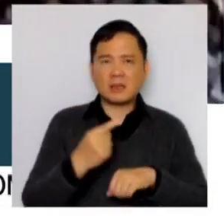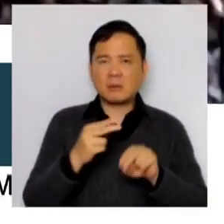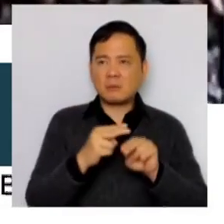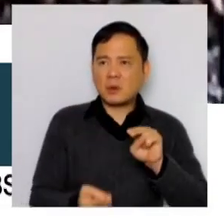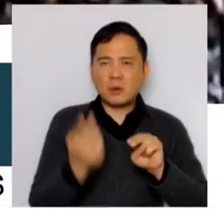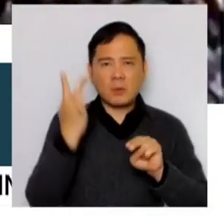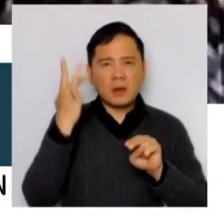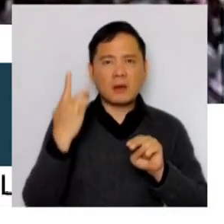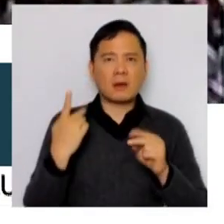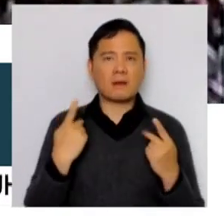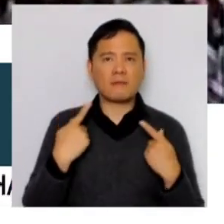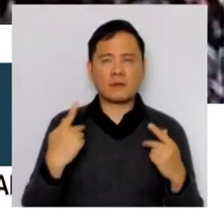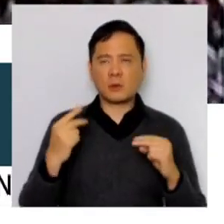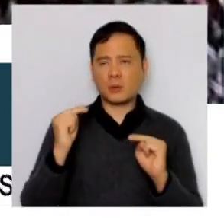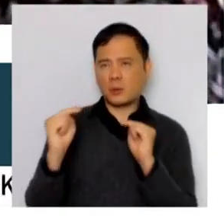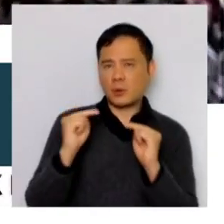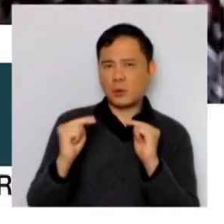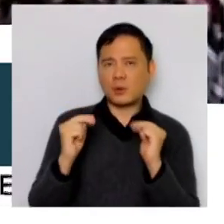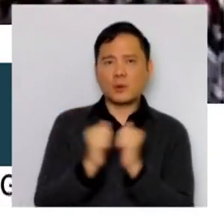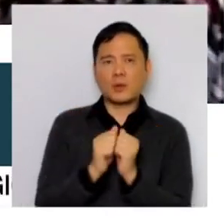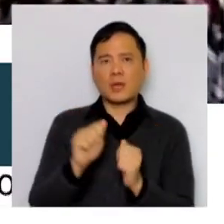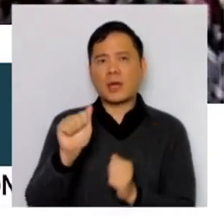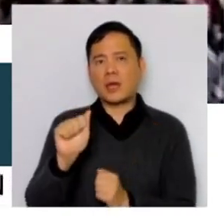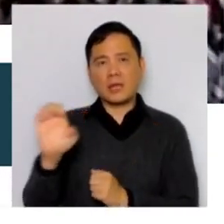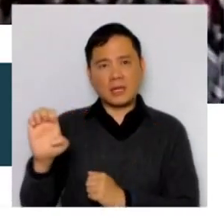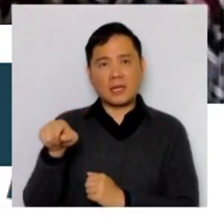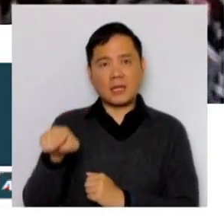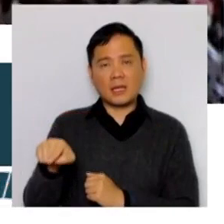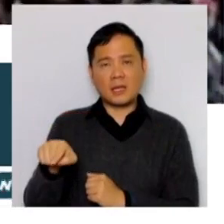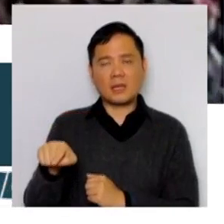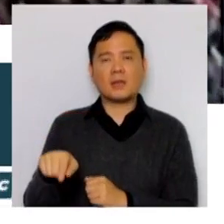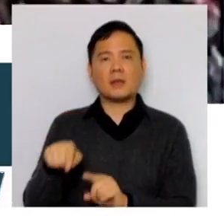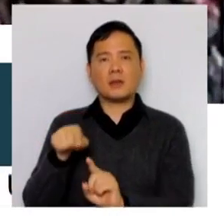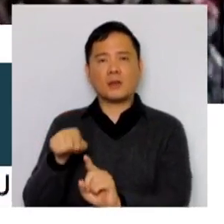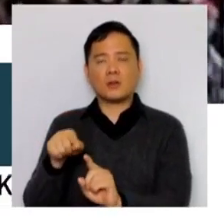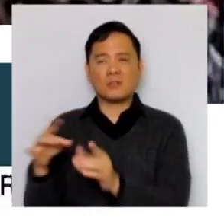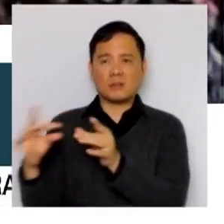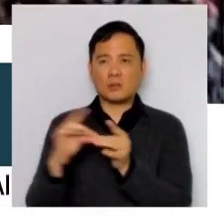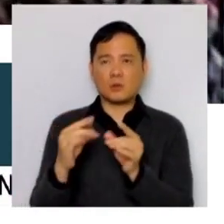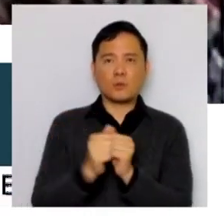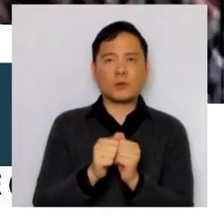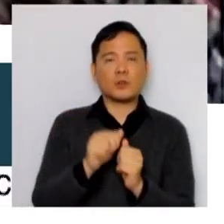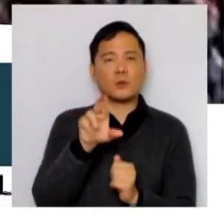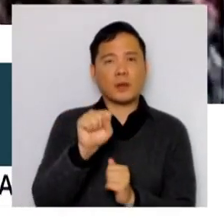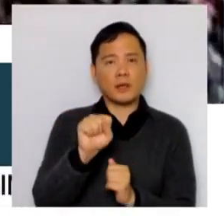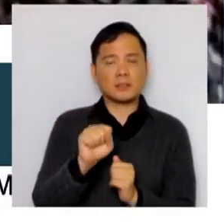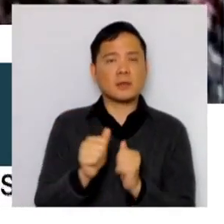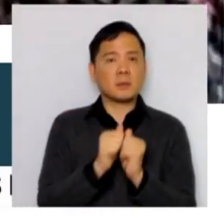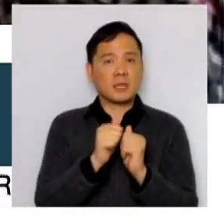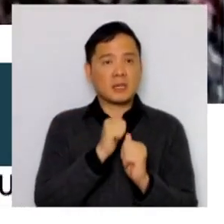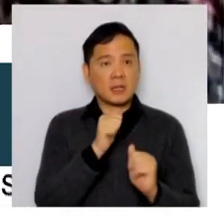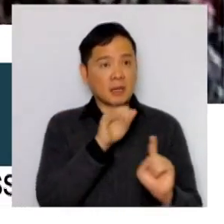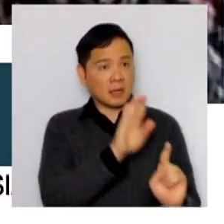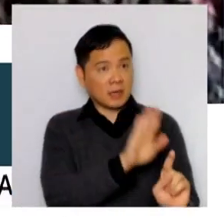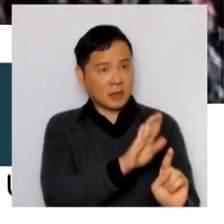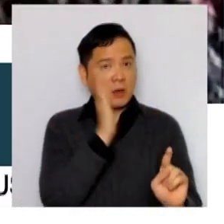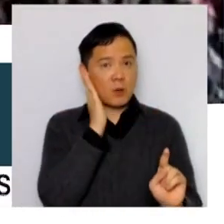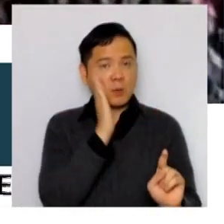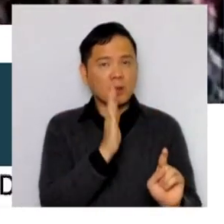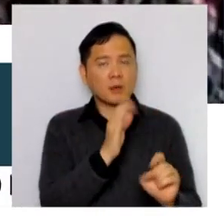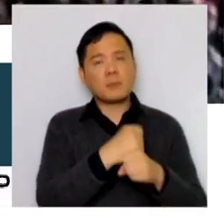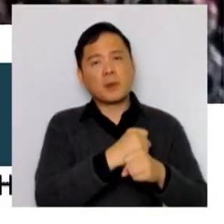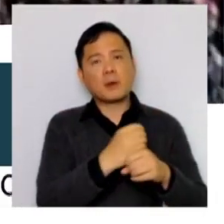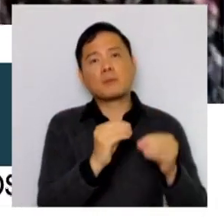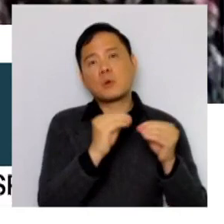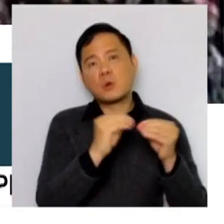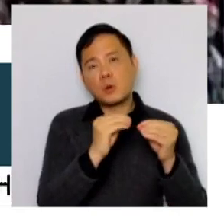din naman po yung UAE ambassador sa United States na i-temper, mag-produce na ulit sila ng malaking production